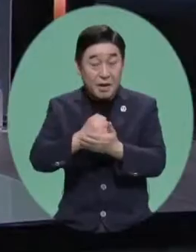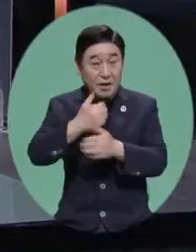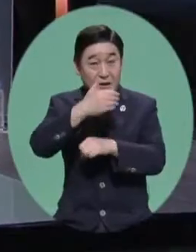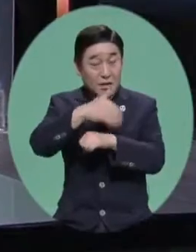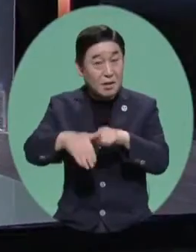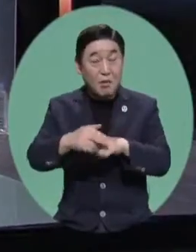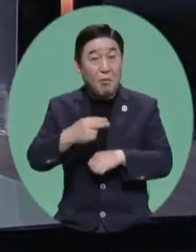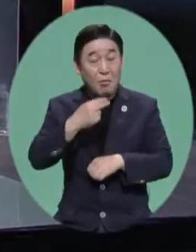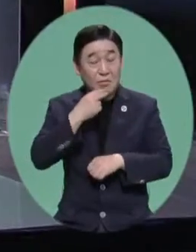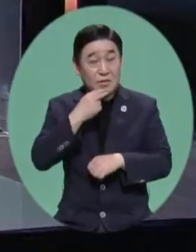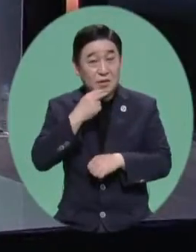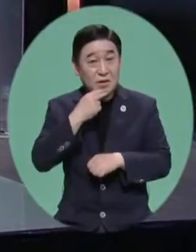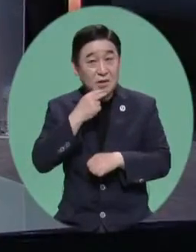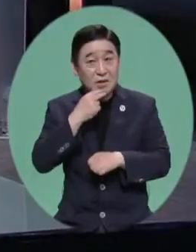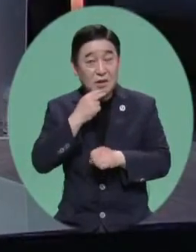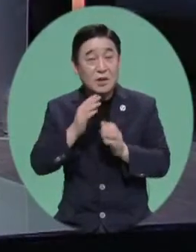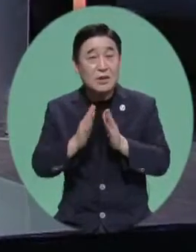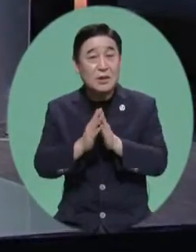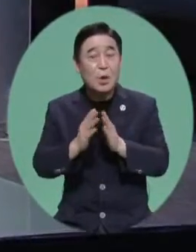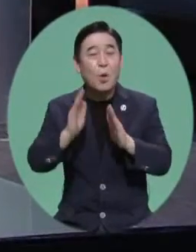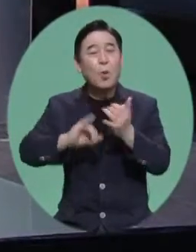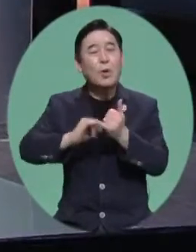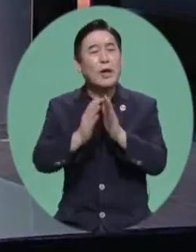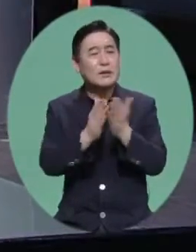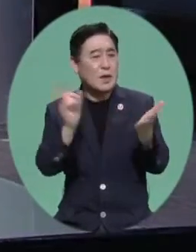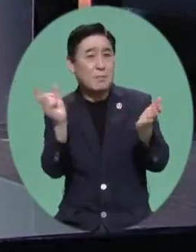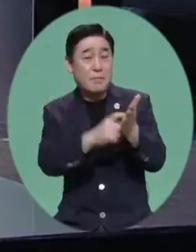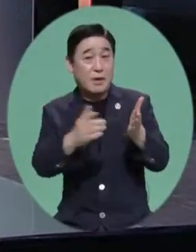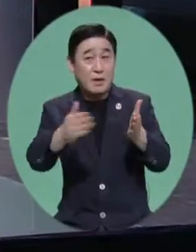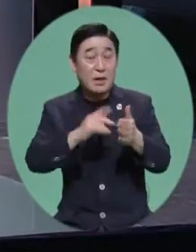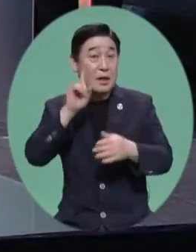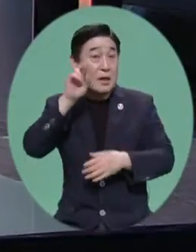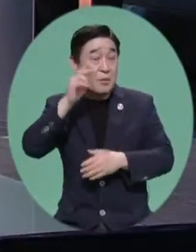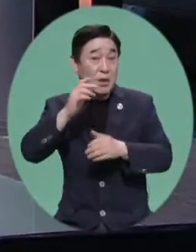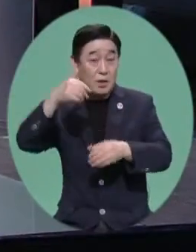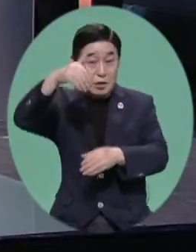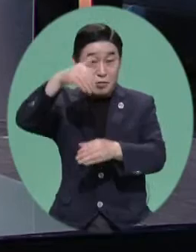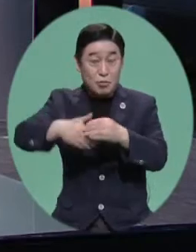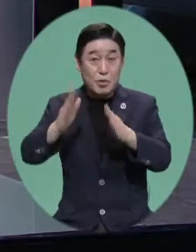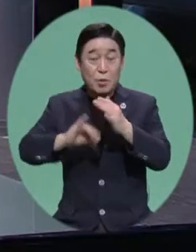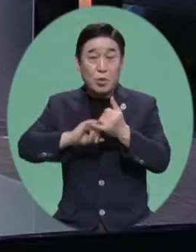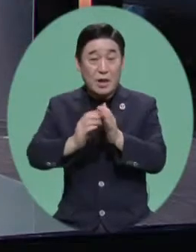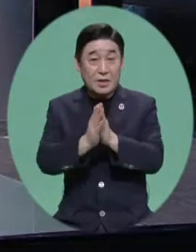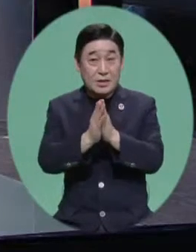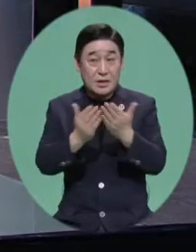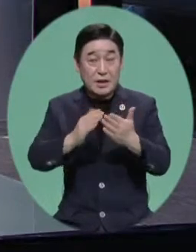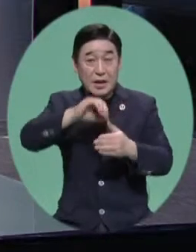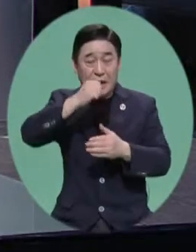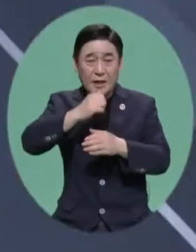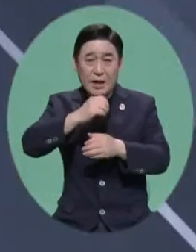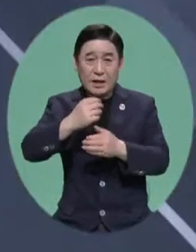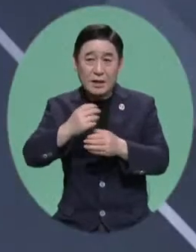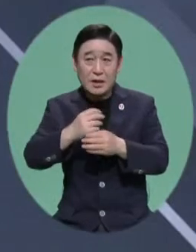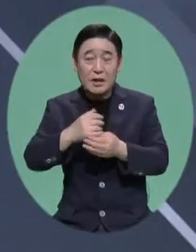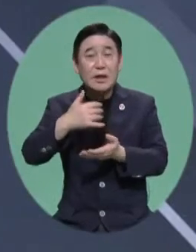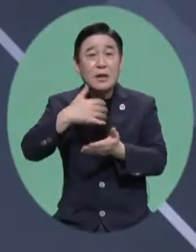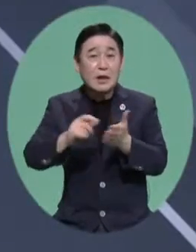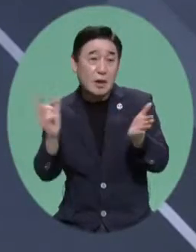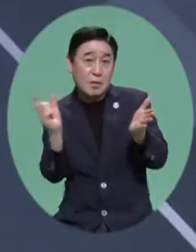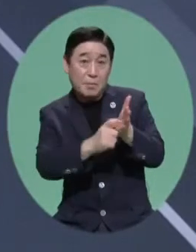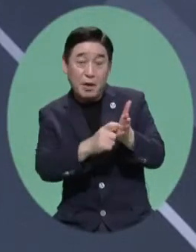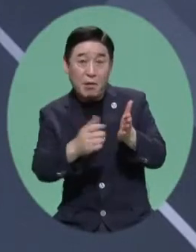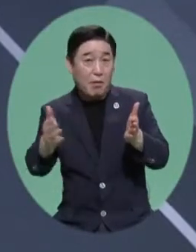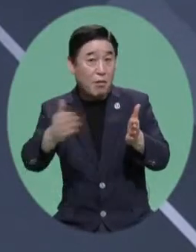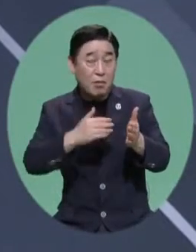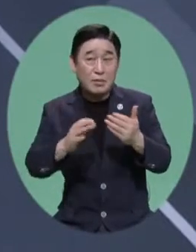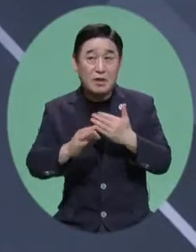다니세요 저는 내일이라도 당장 내셔야 된다고 봐요 메모렛 투표 인대 아직까지 공략집 에 제정 축에도 안 난다면 그건